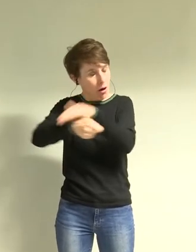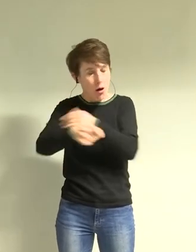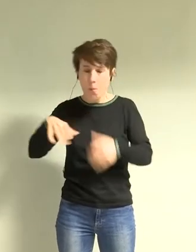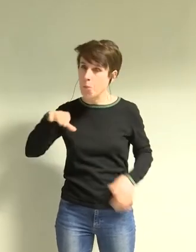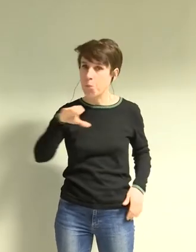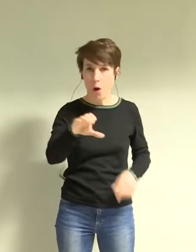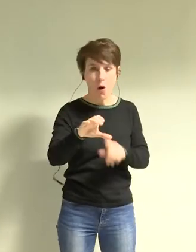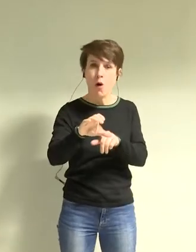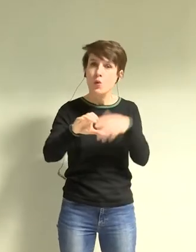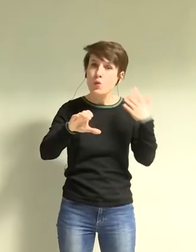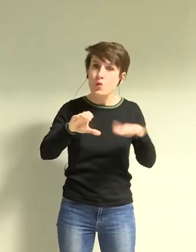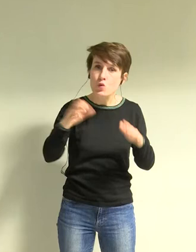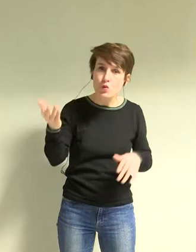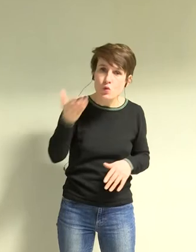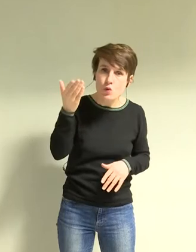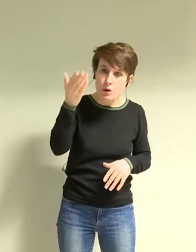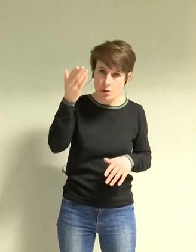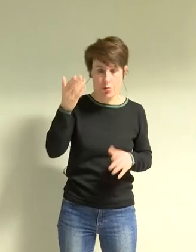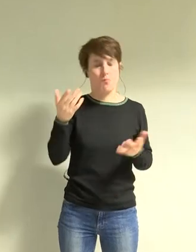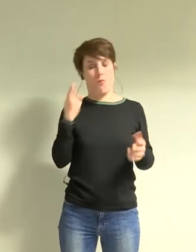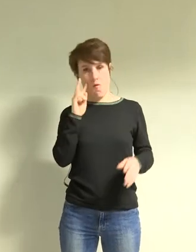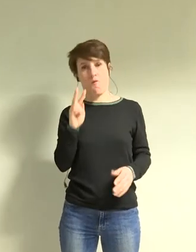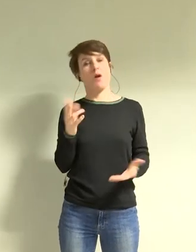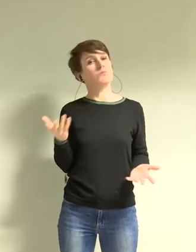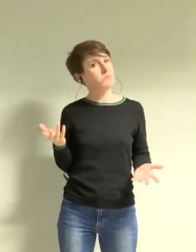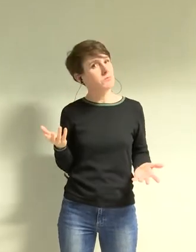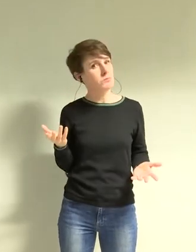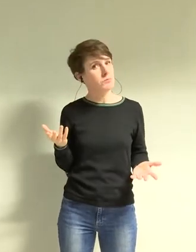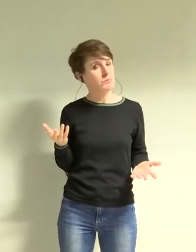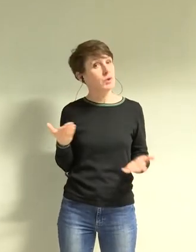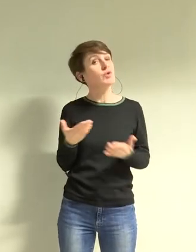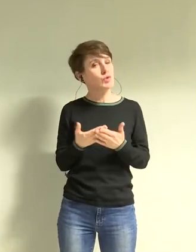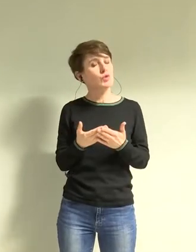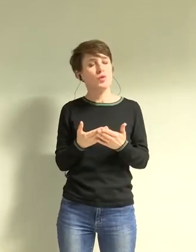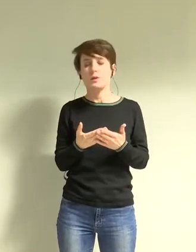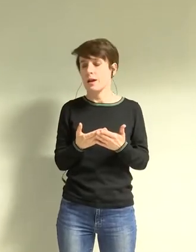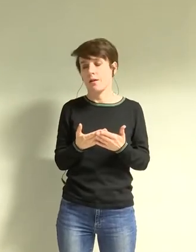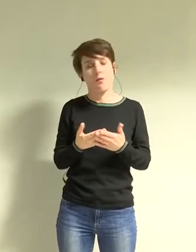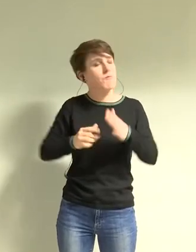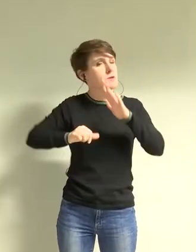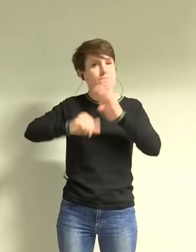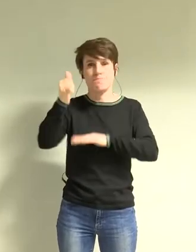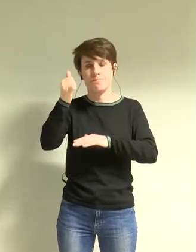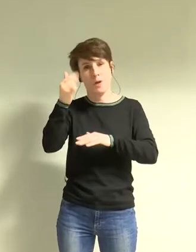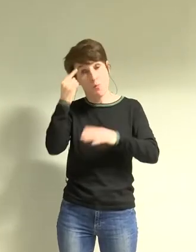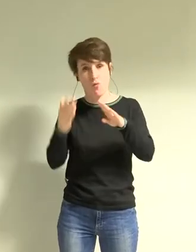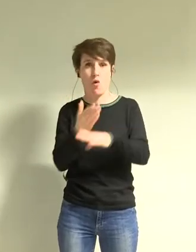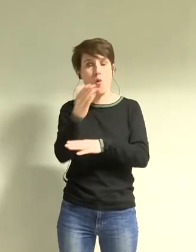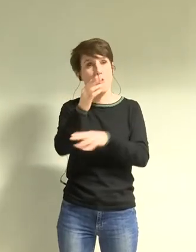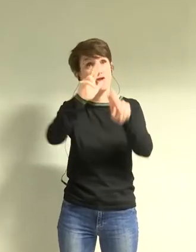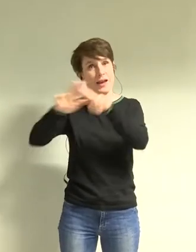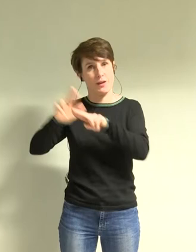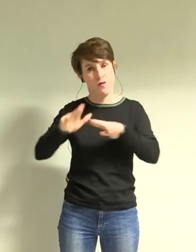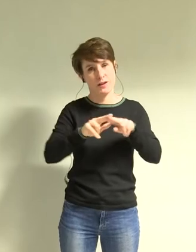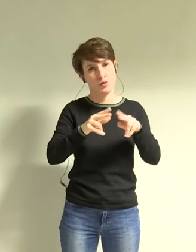pense qu'il faut en être conscient c'est de notre point de vue un des points clés du projet de rénovation urbaine de l'arlequin